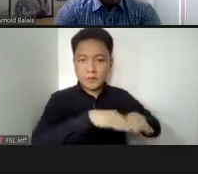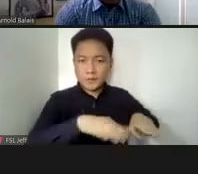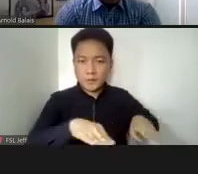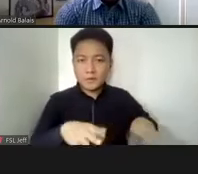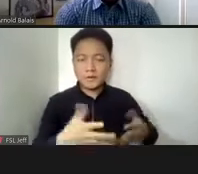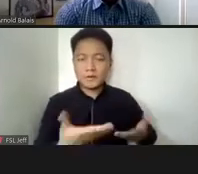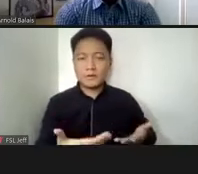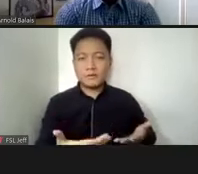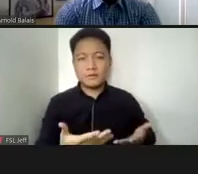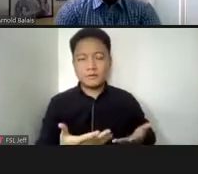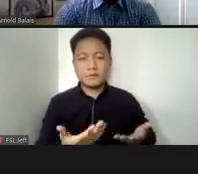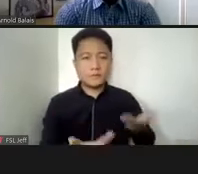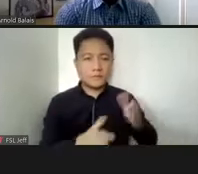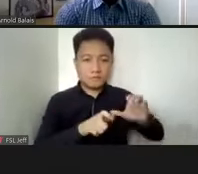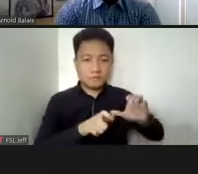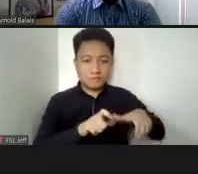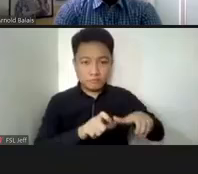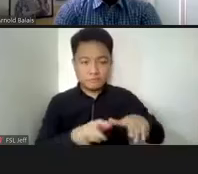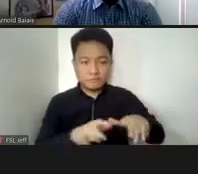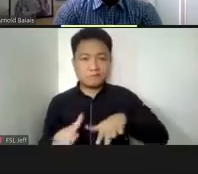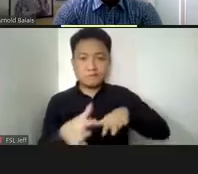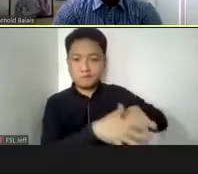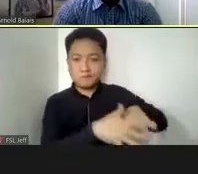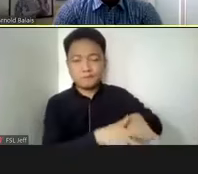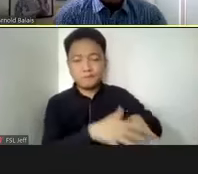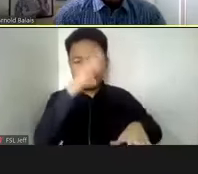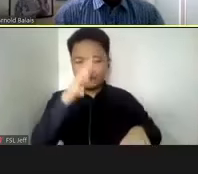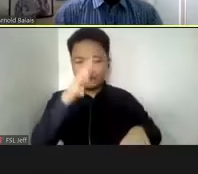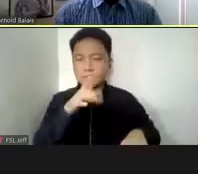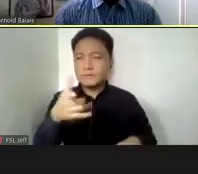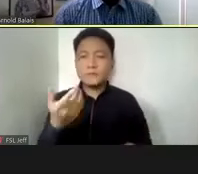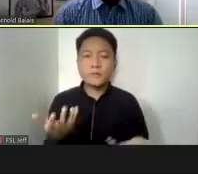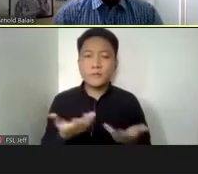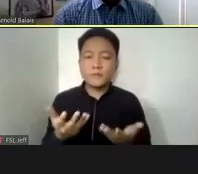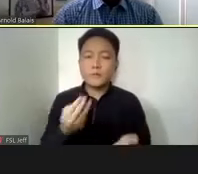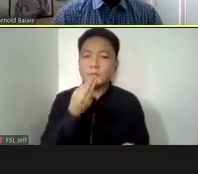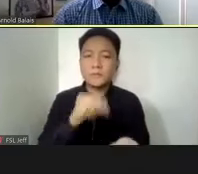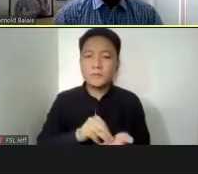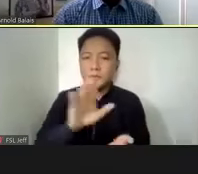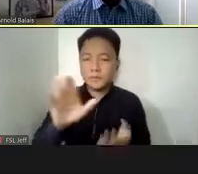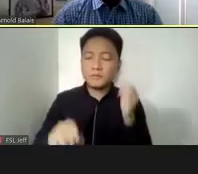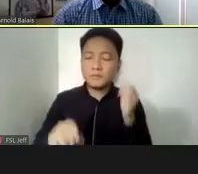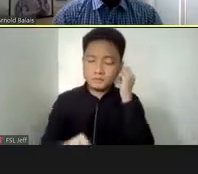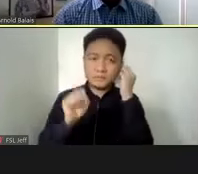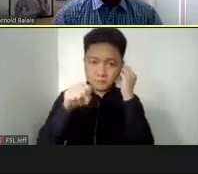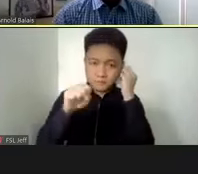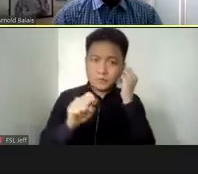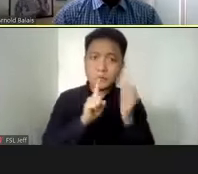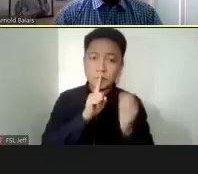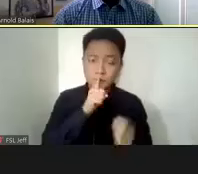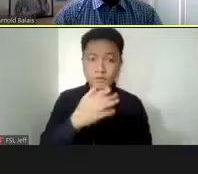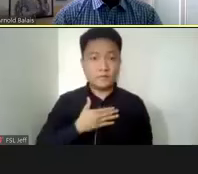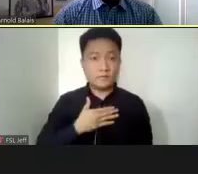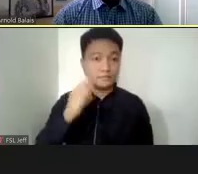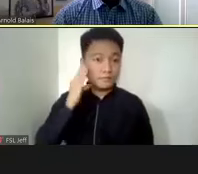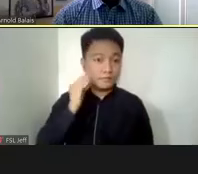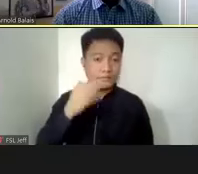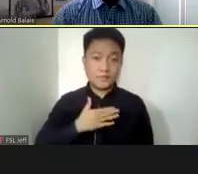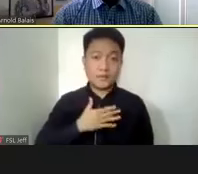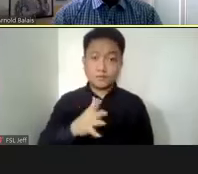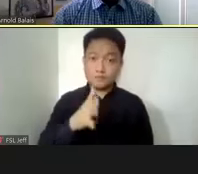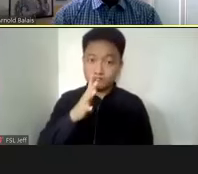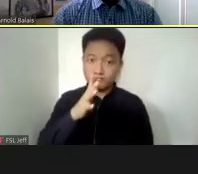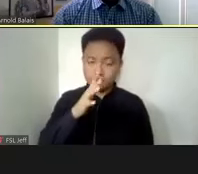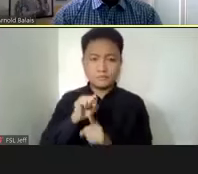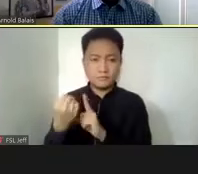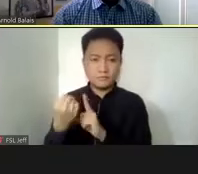ko, dumaan din kami sa ganyang sitwasyon, no? Kasi sa culture natin, hindi pa tanggap na may kapansanan yung mga